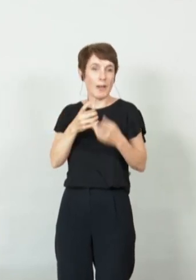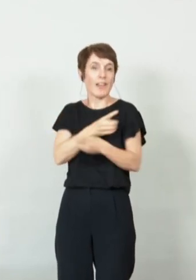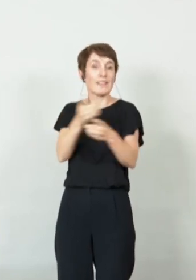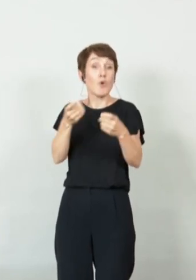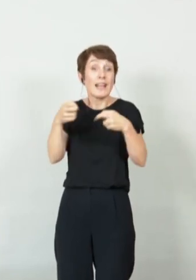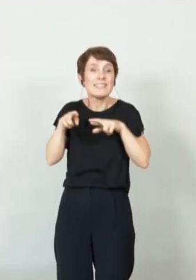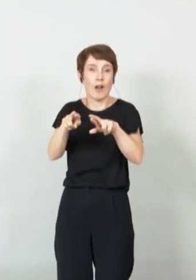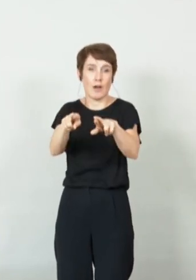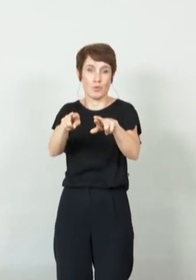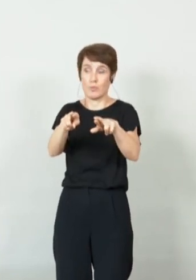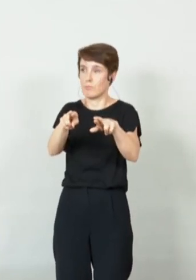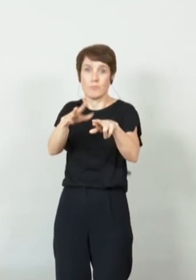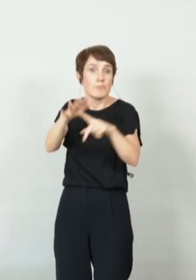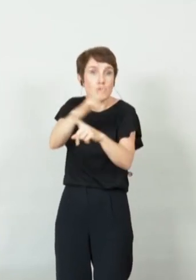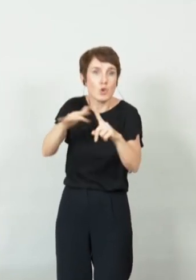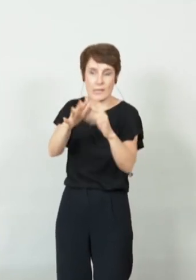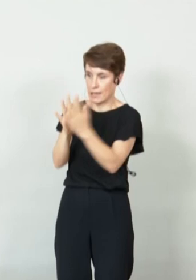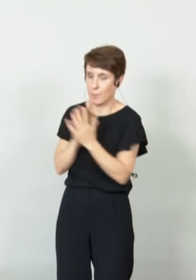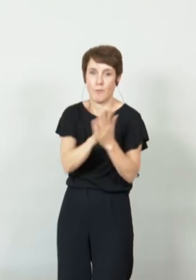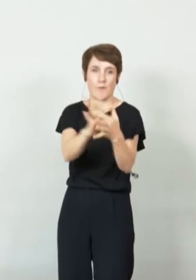et faire société merci